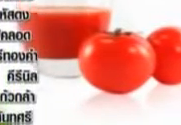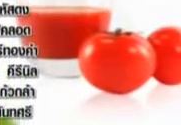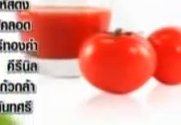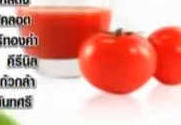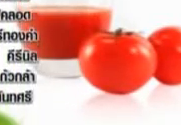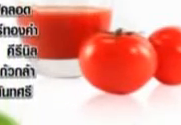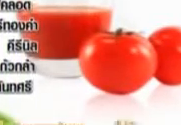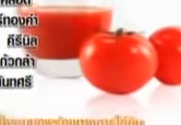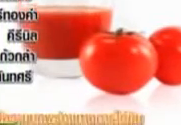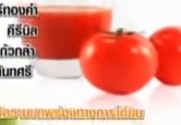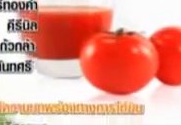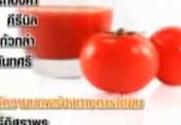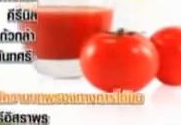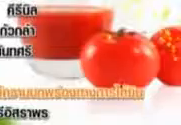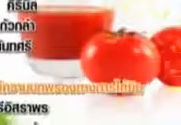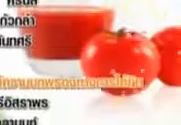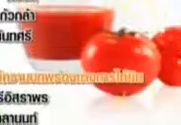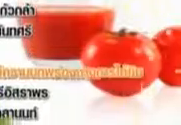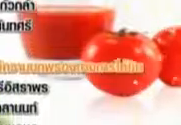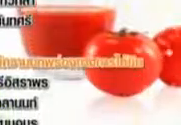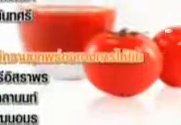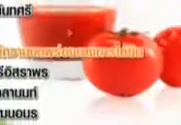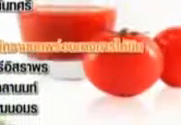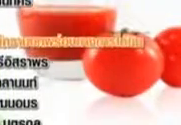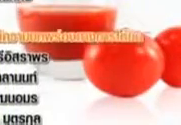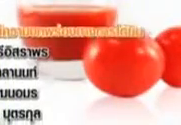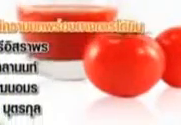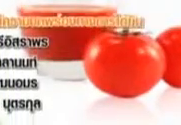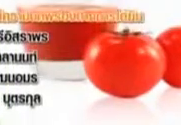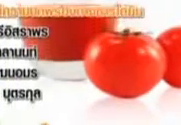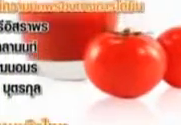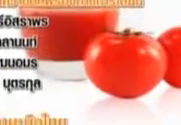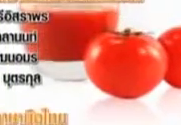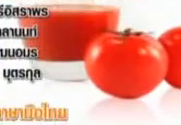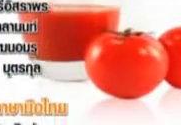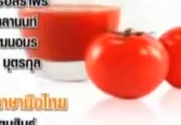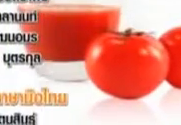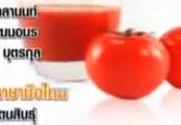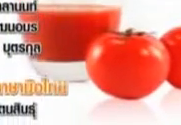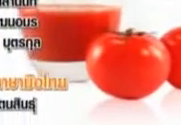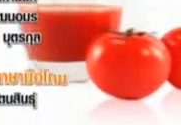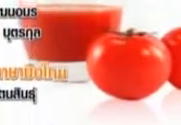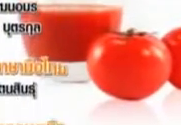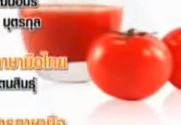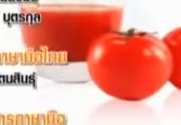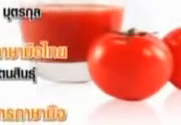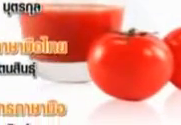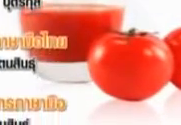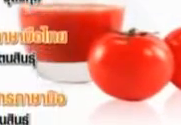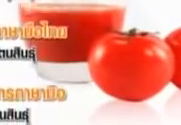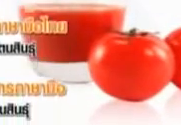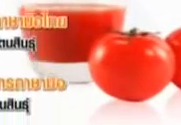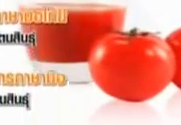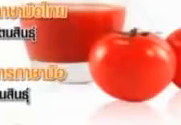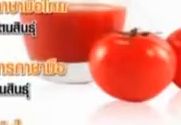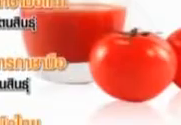หลากเมนูคิดค้นมาด้วยคนไทยข้าตาใครทำได้ทั้งข้